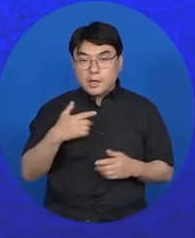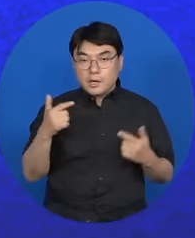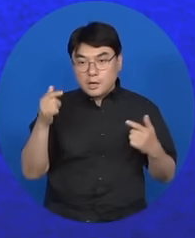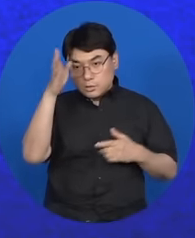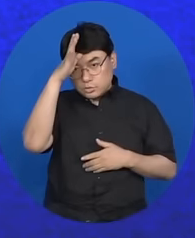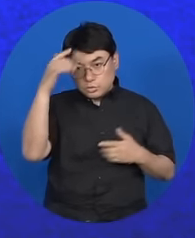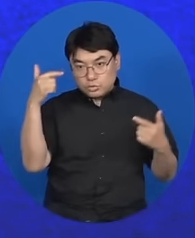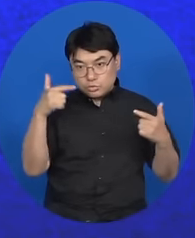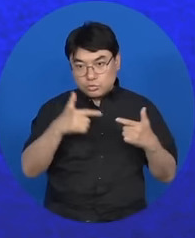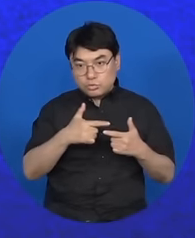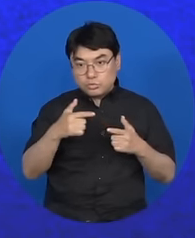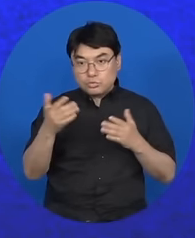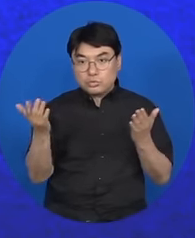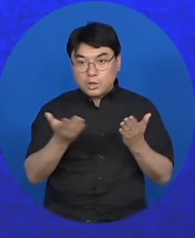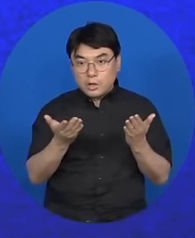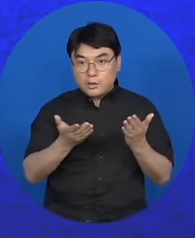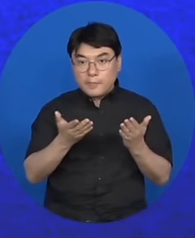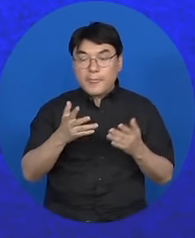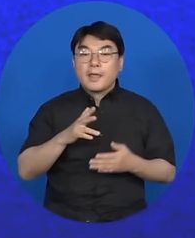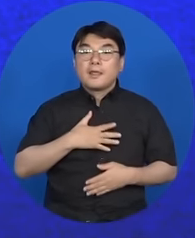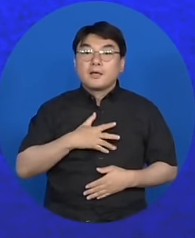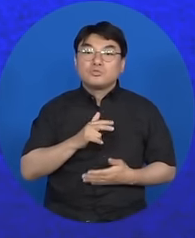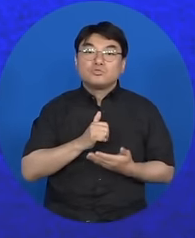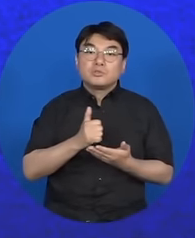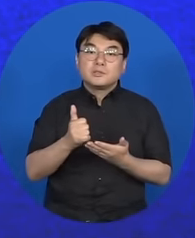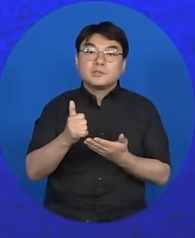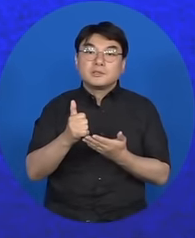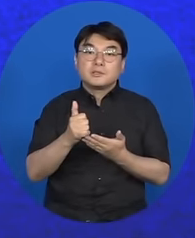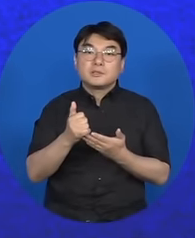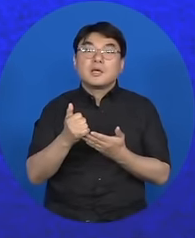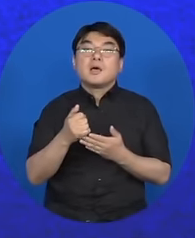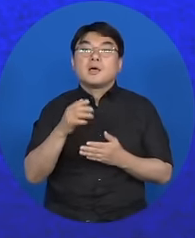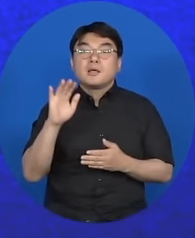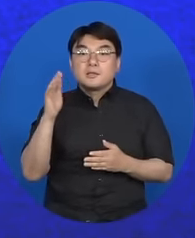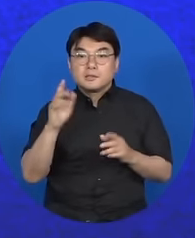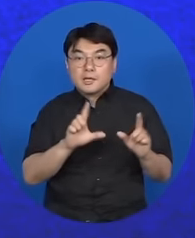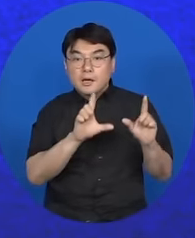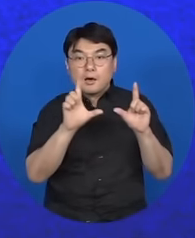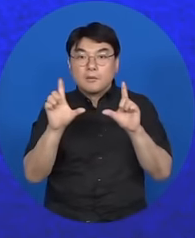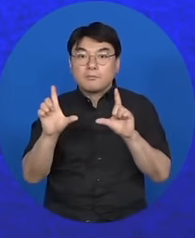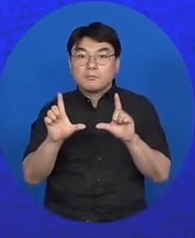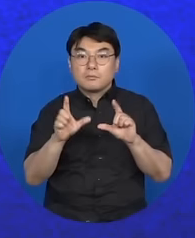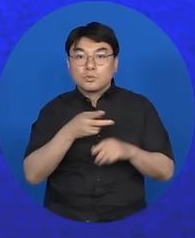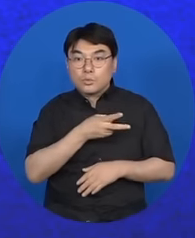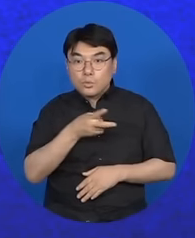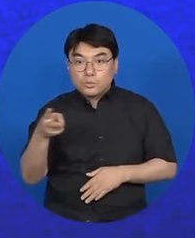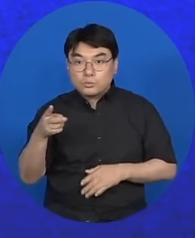이것이 내가 주인 되는 삶이죠. 이것이 뭐예요? 이것이 지옥의 철학이잖아요.